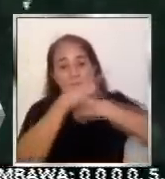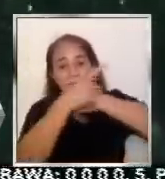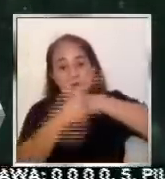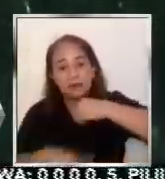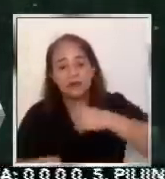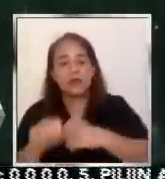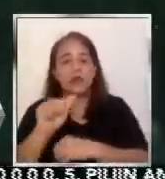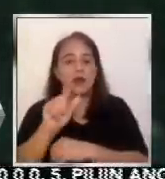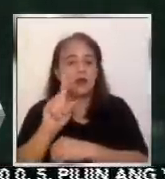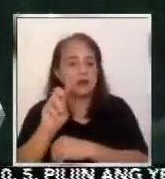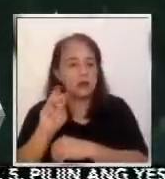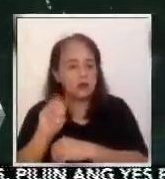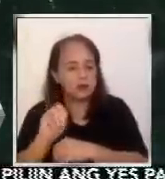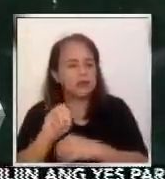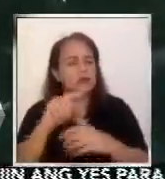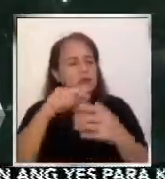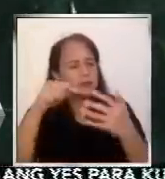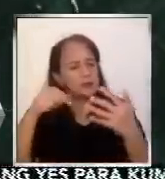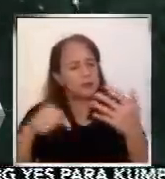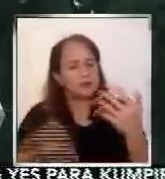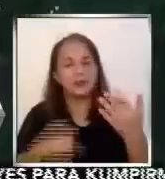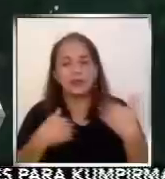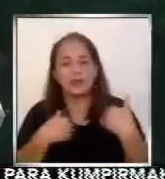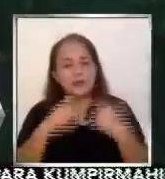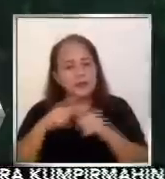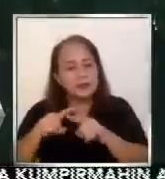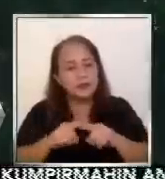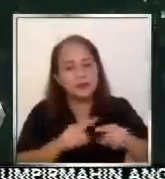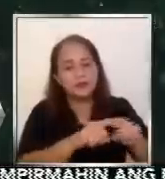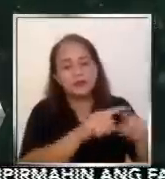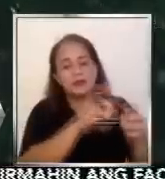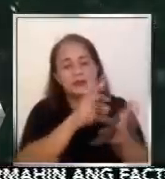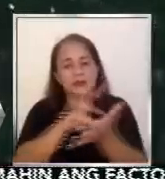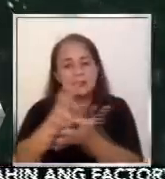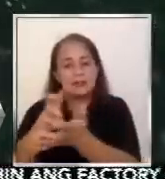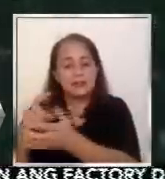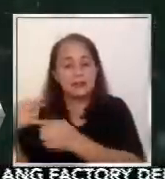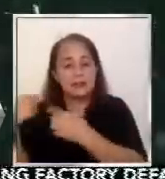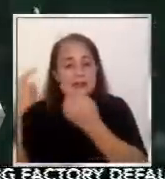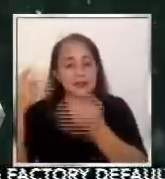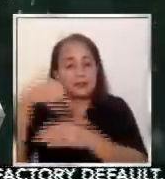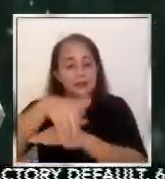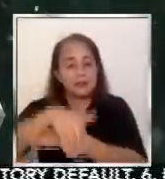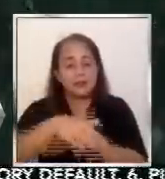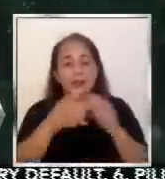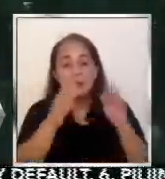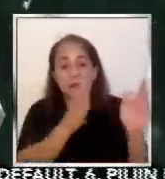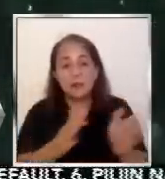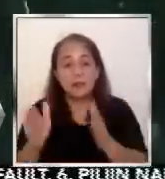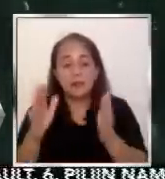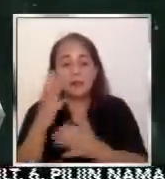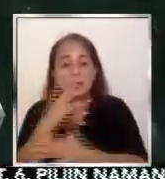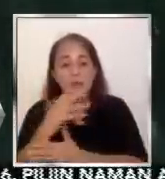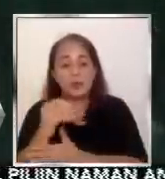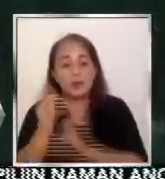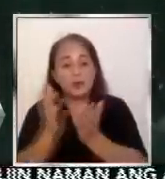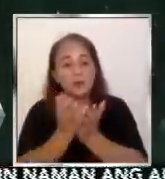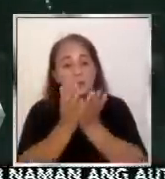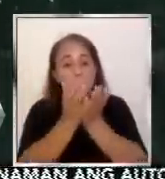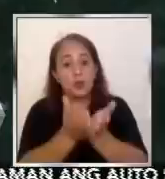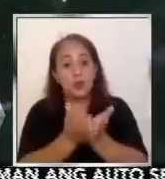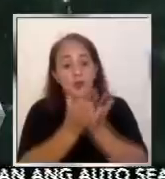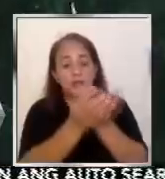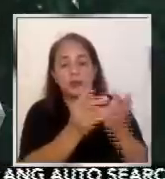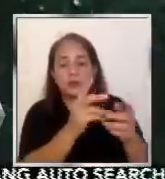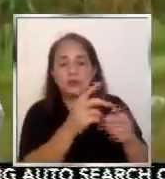Pintar, Novera at Solsona. Simula pa gabi, Pia, nakapwesto na ang mga rubber boat at heavy equipment sa harap